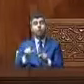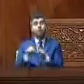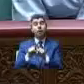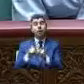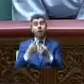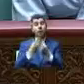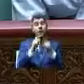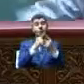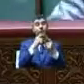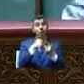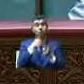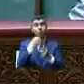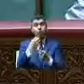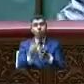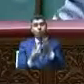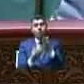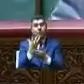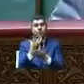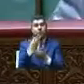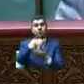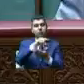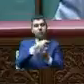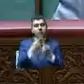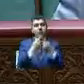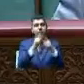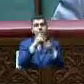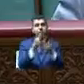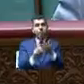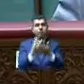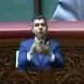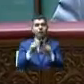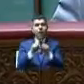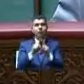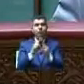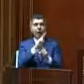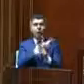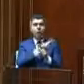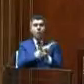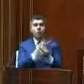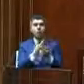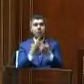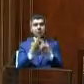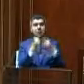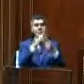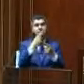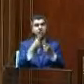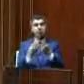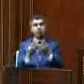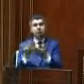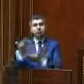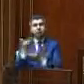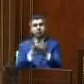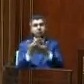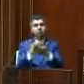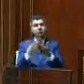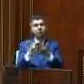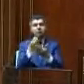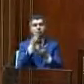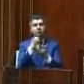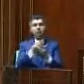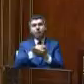المتبادلة للمؤشرات الجغرافية تروم تمكين الجانبين من تأمين مستوى عال لحماية مؤشراتها المتعلقة بالمنتجات